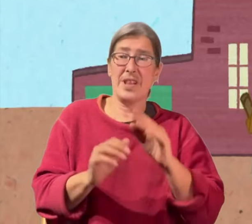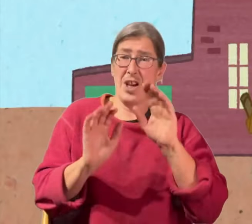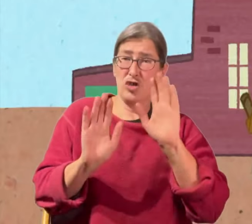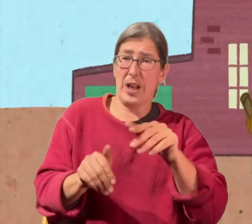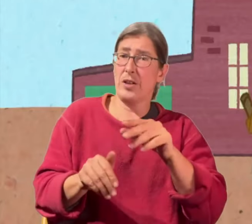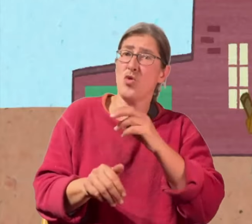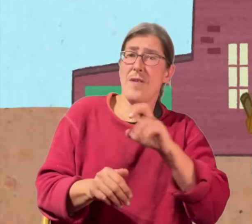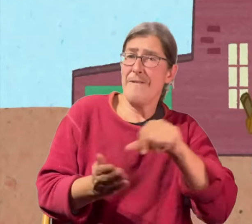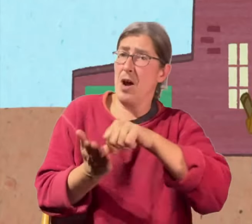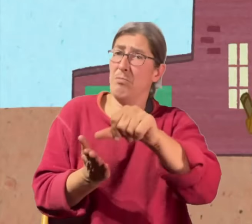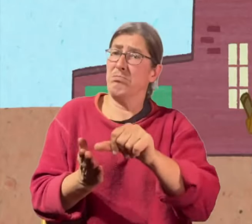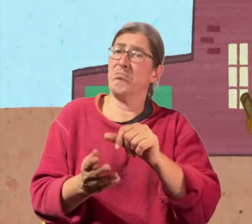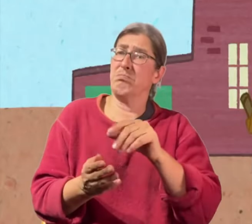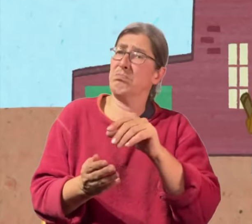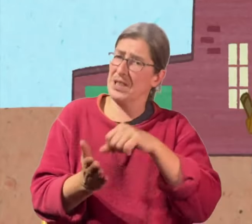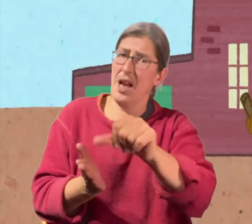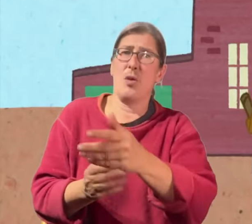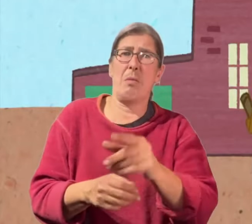Schlechtere, unfaire Bezahlung inklusive.